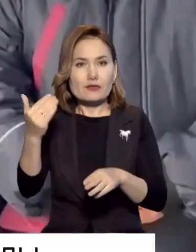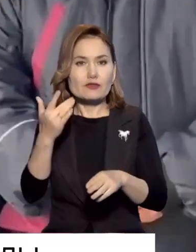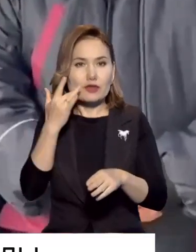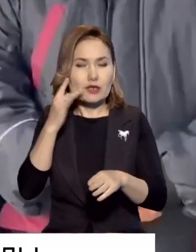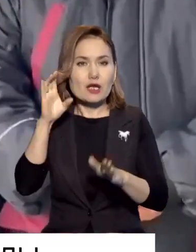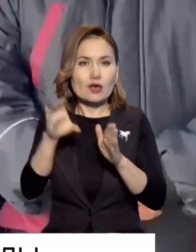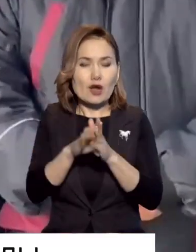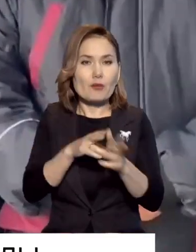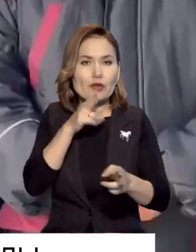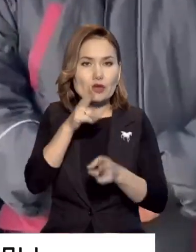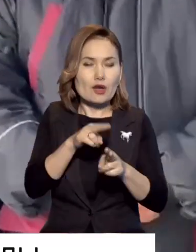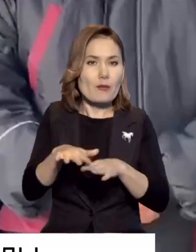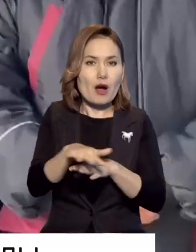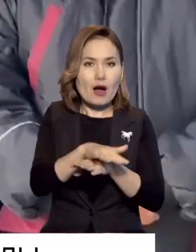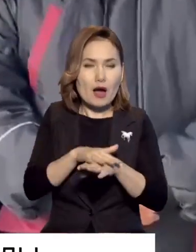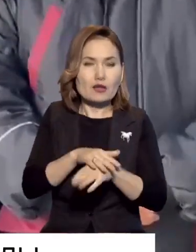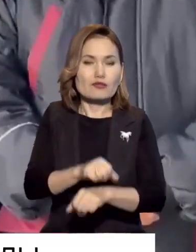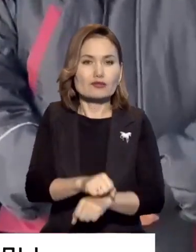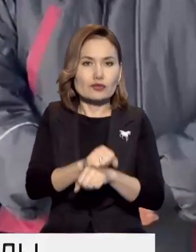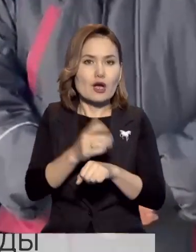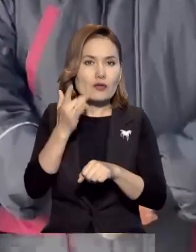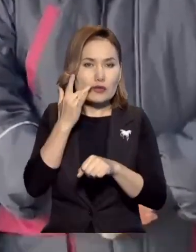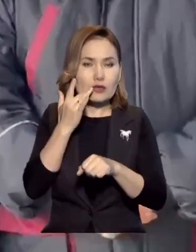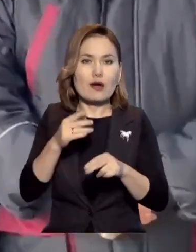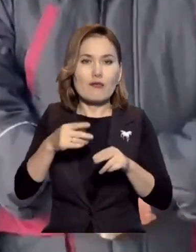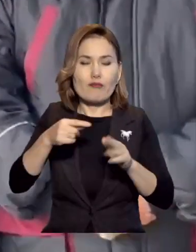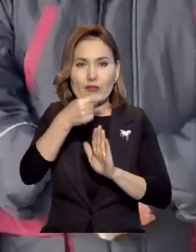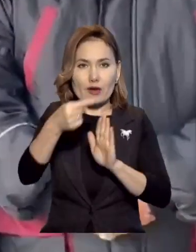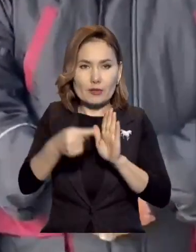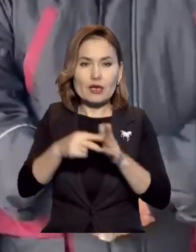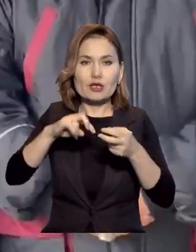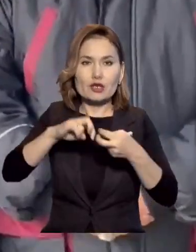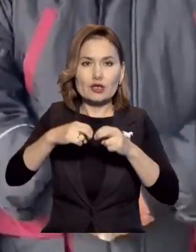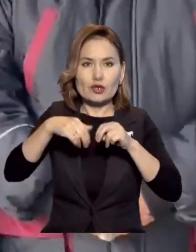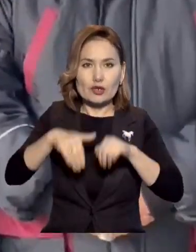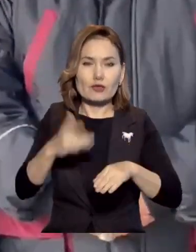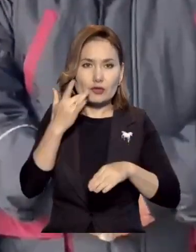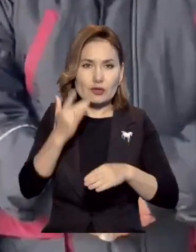сұйытылған мұнай-газ мәселесін шешуге атсалысу. Біз осыған жұмыстанамыз.